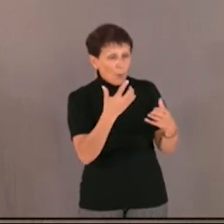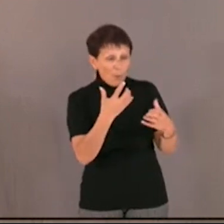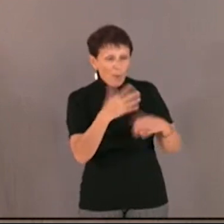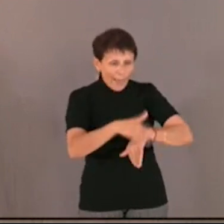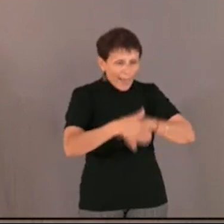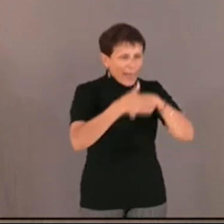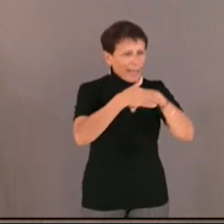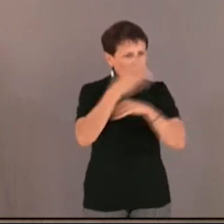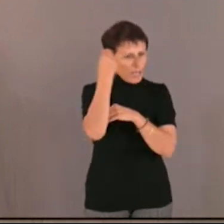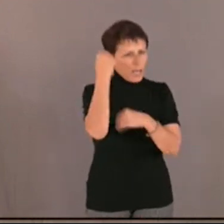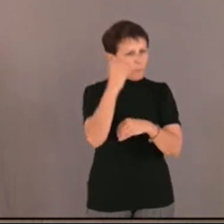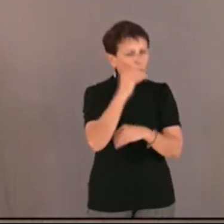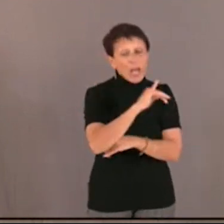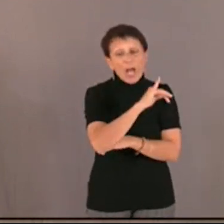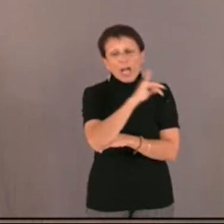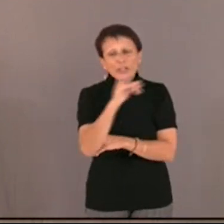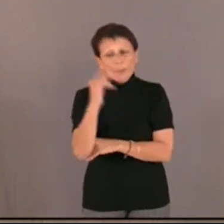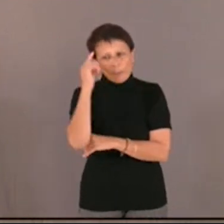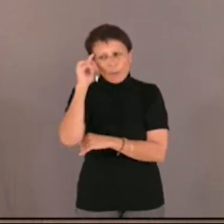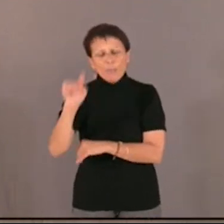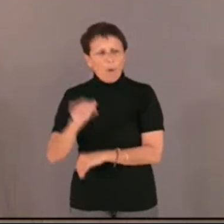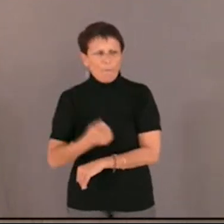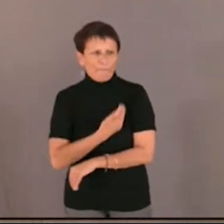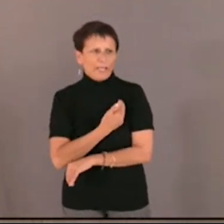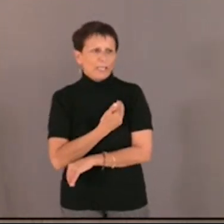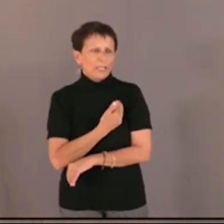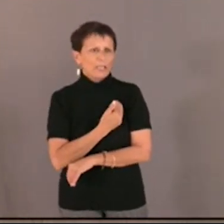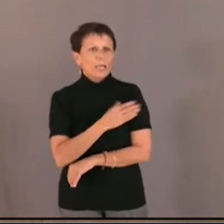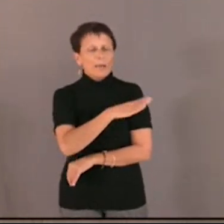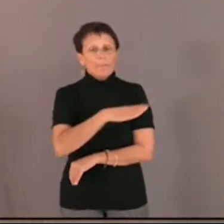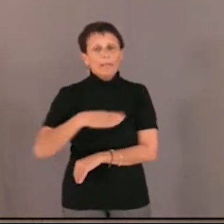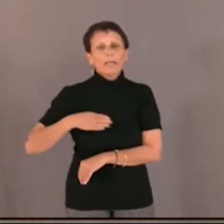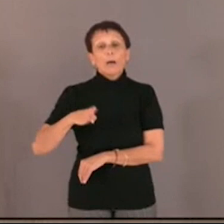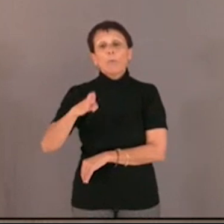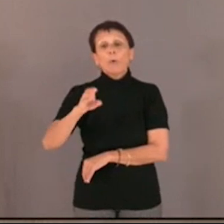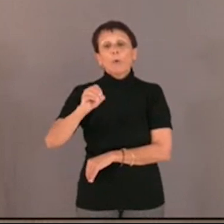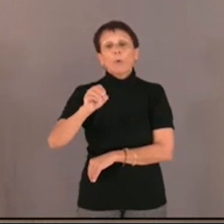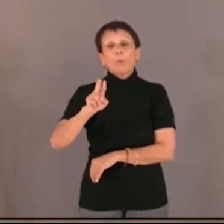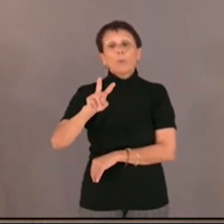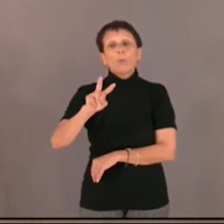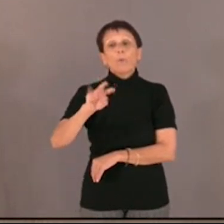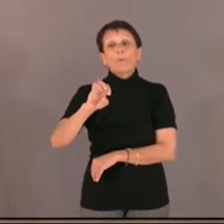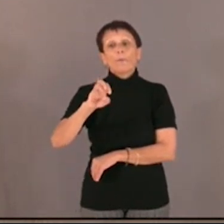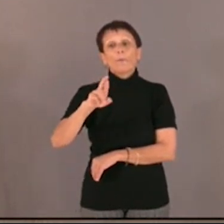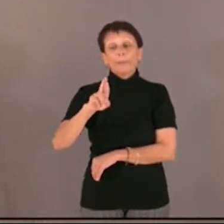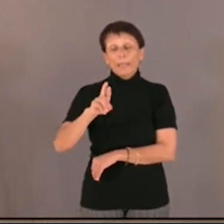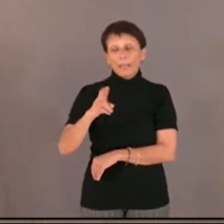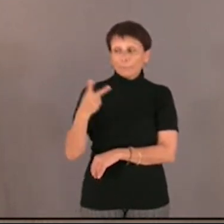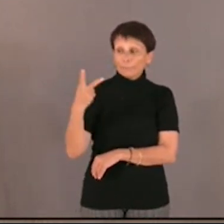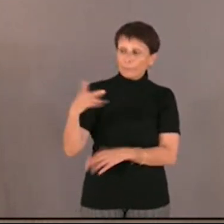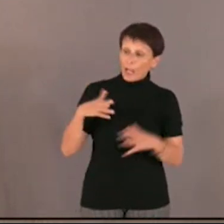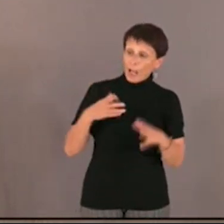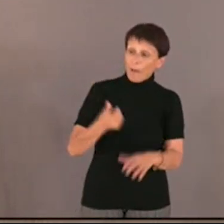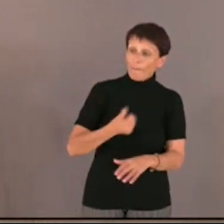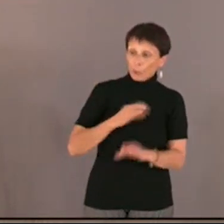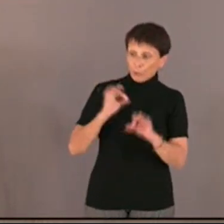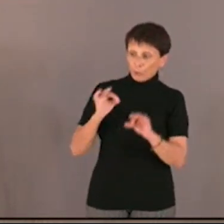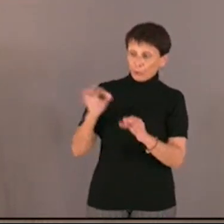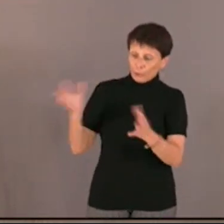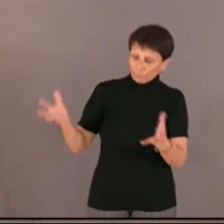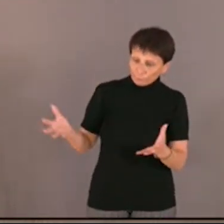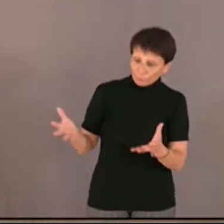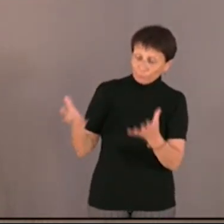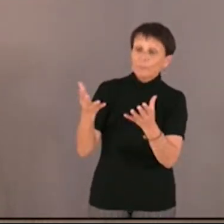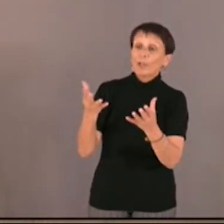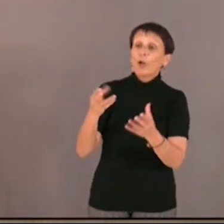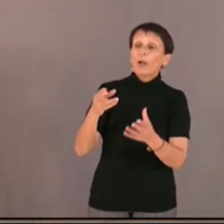délinquants et jamais des victimes. Eh bien, Madame Bouvier, par son engagement personnel, a encore favorisé